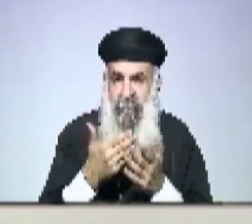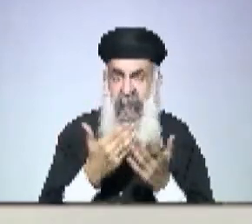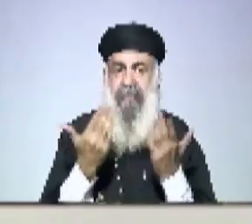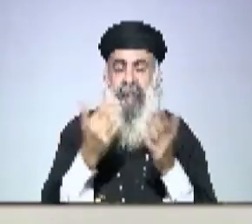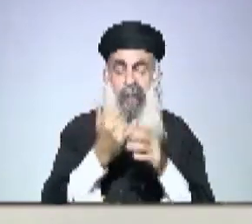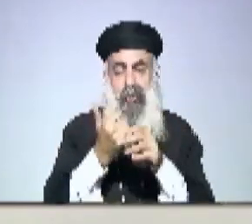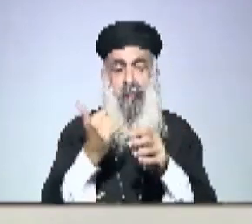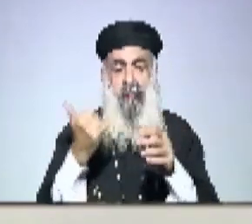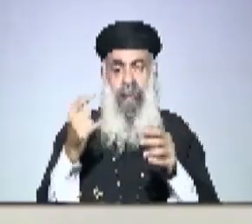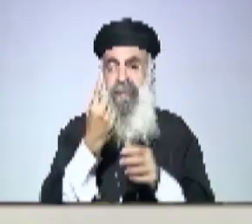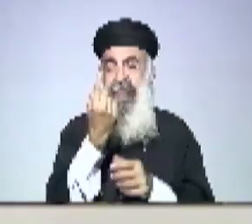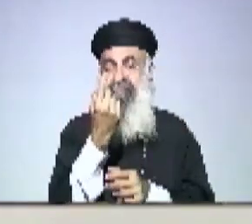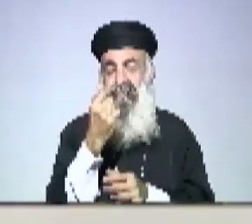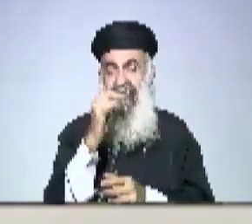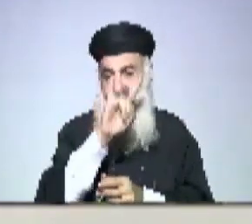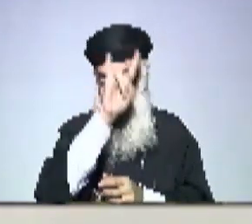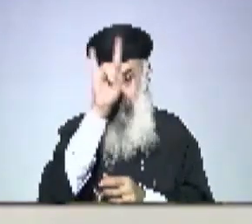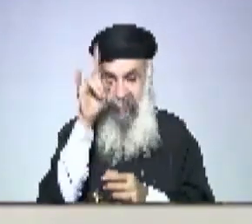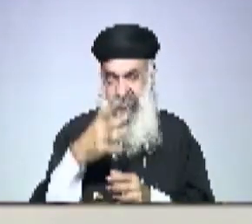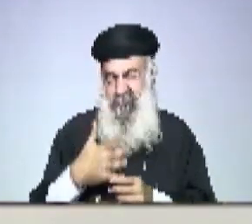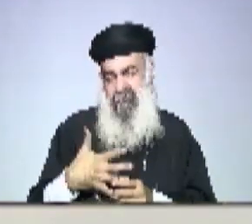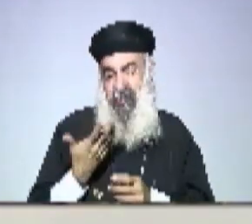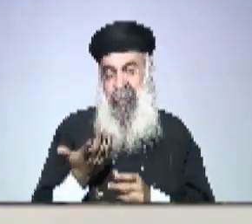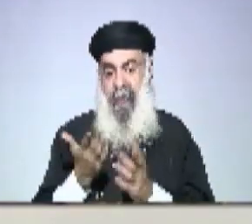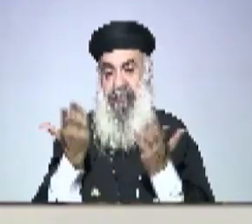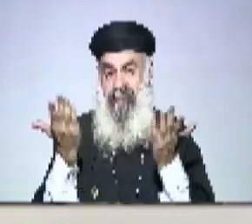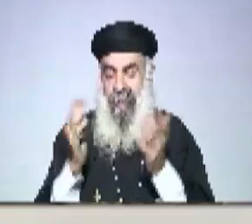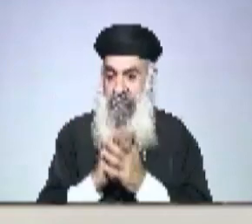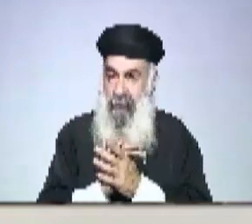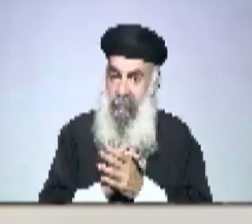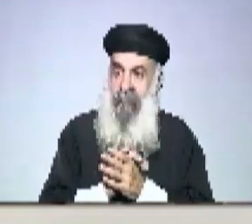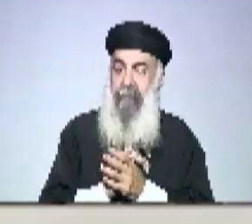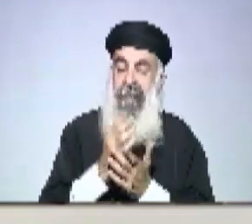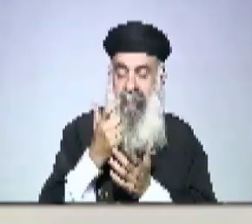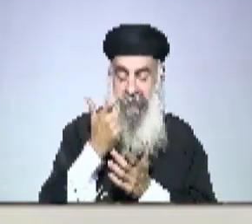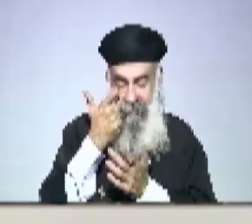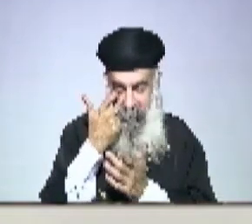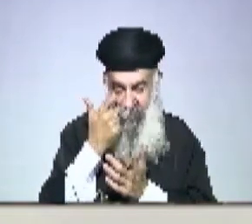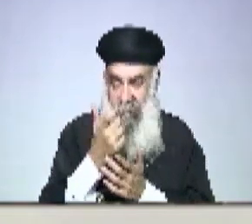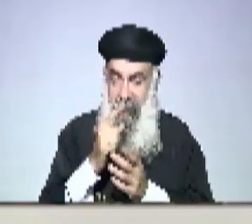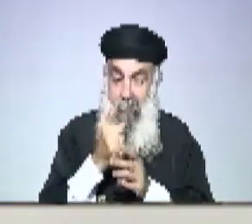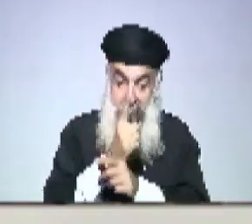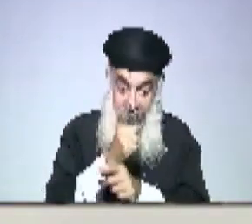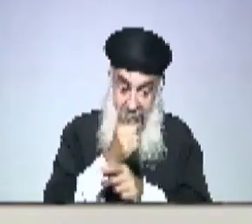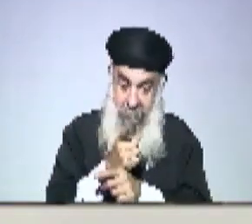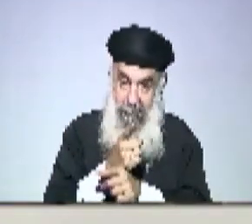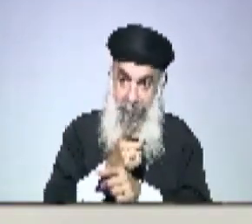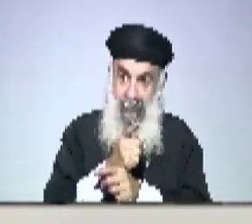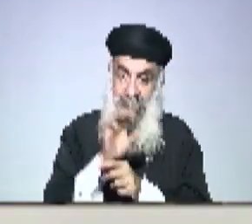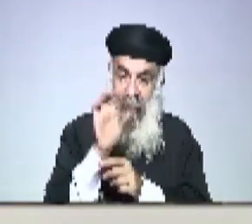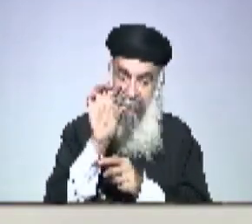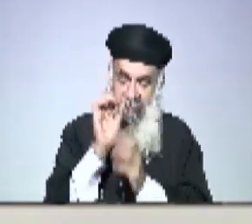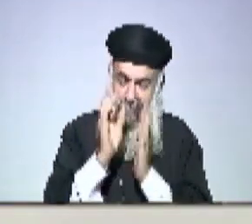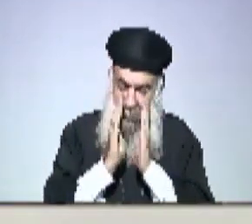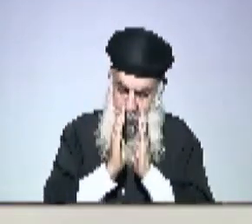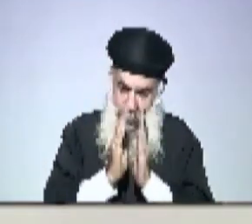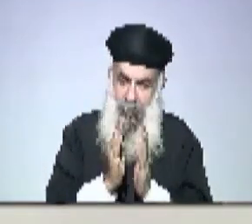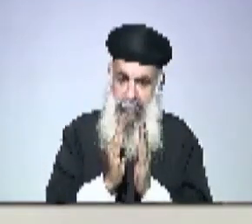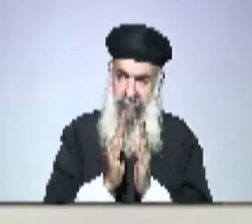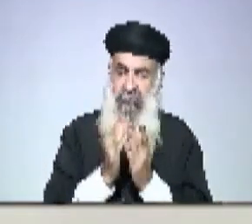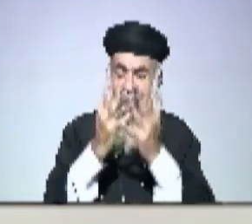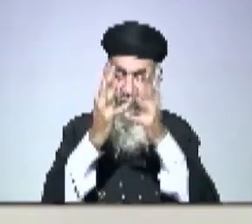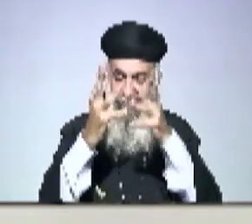الصلاه الى الشيطان فارجو ان احنا ناخد بالنا اللي بيعلم يلتزم بما هو في